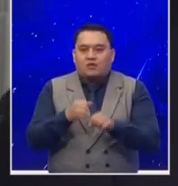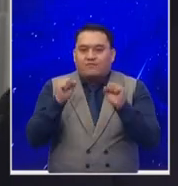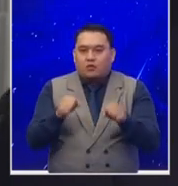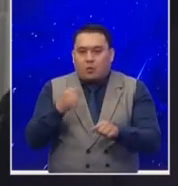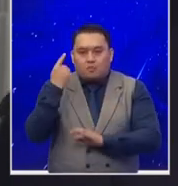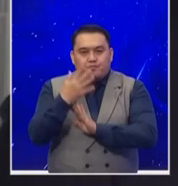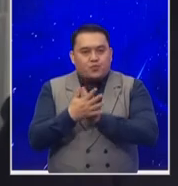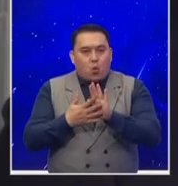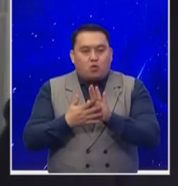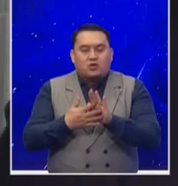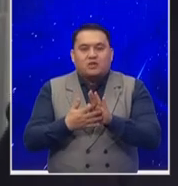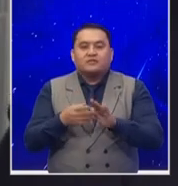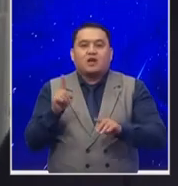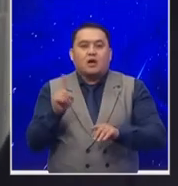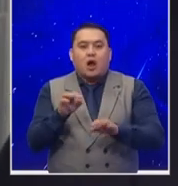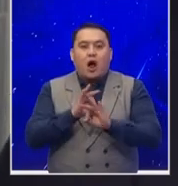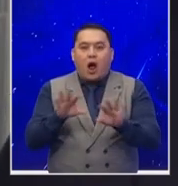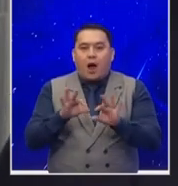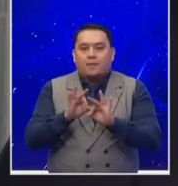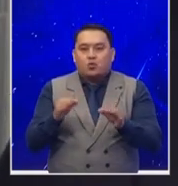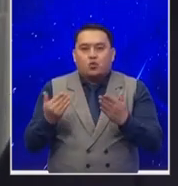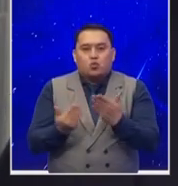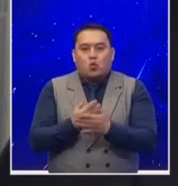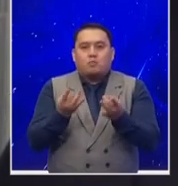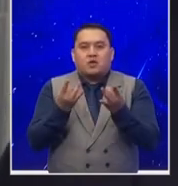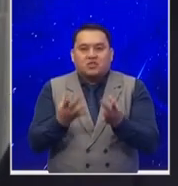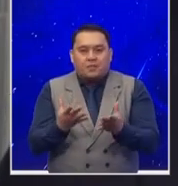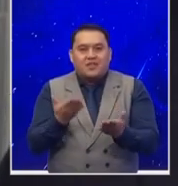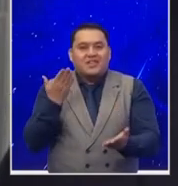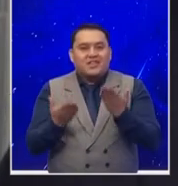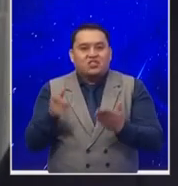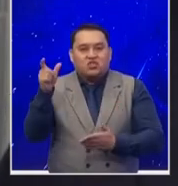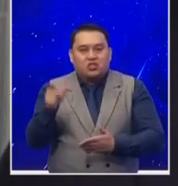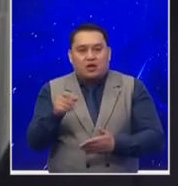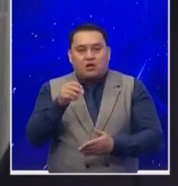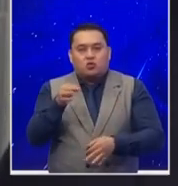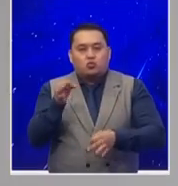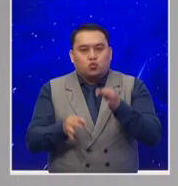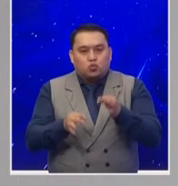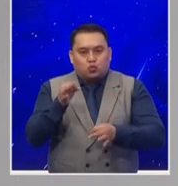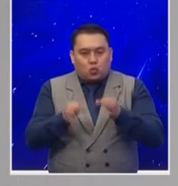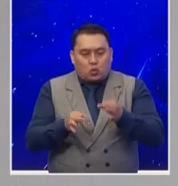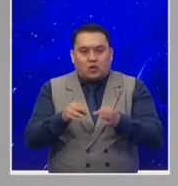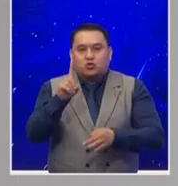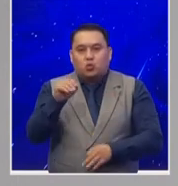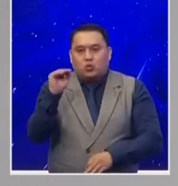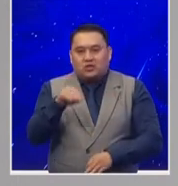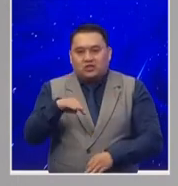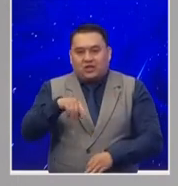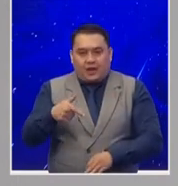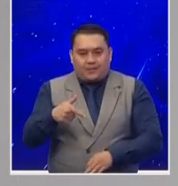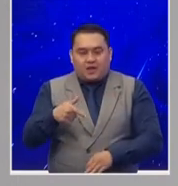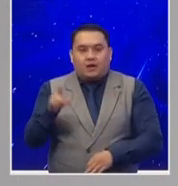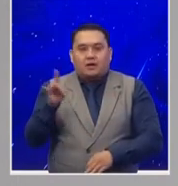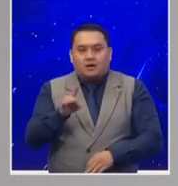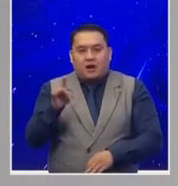конца поняли его суть, поэтому объясню про нововведение простым языком. Если человека осудили за дачу взятки в размере 100 тысяч тенге, то